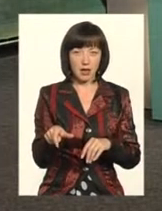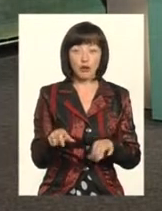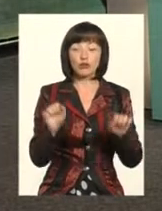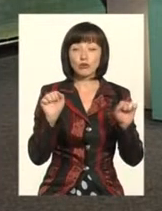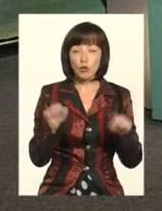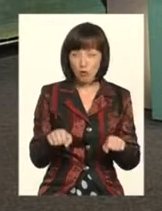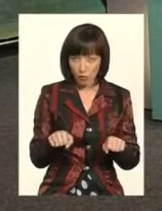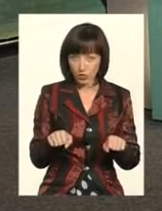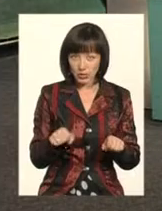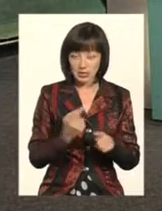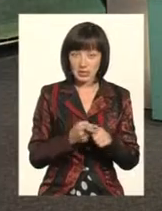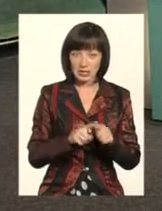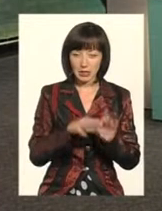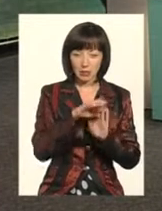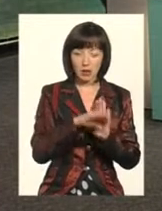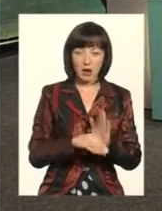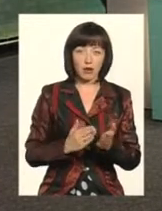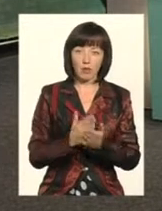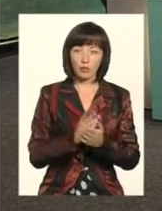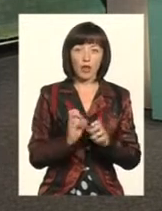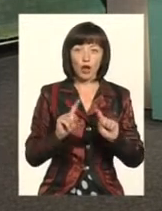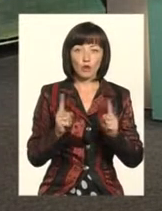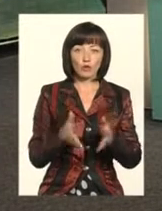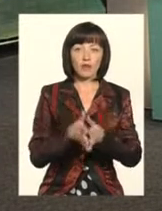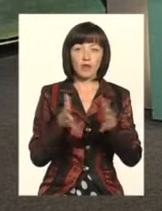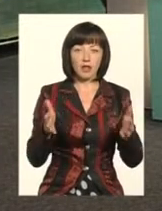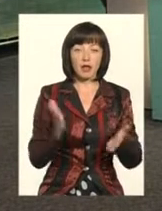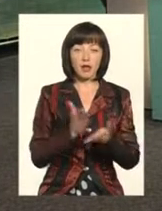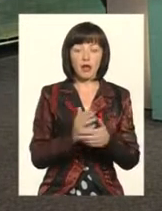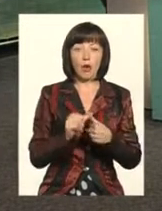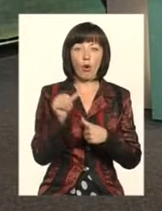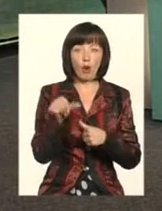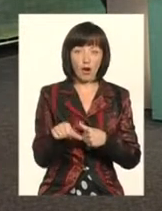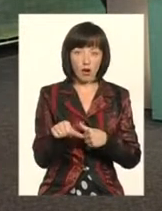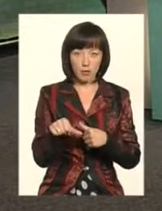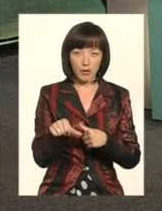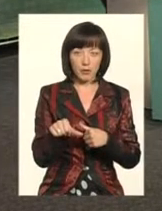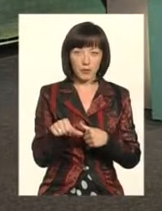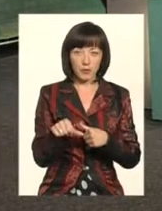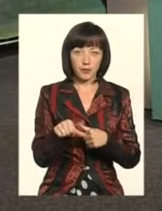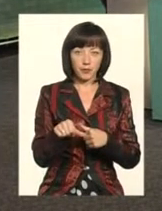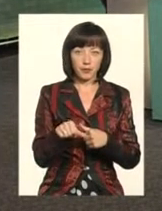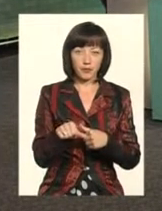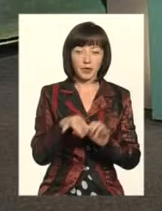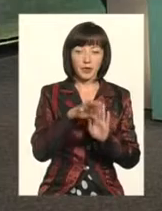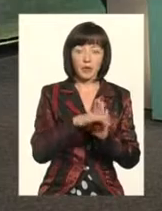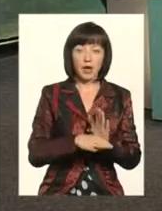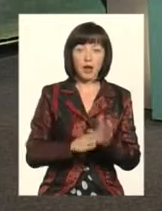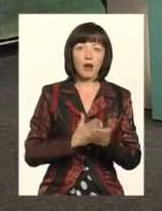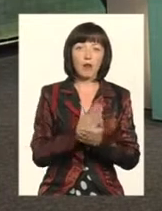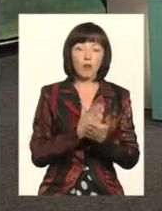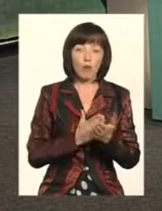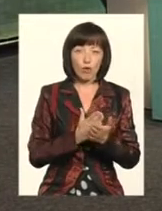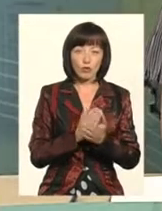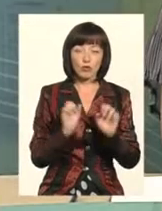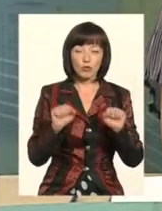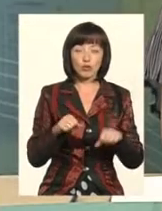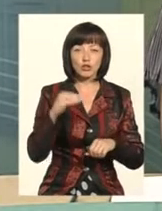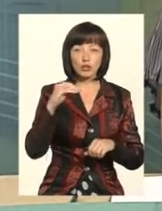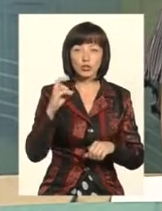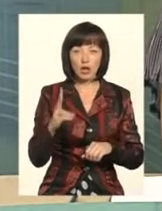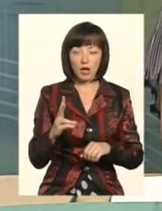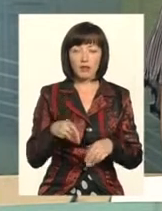платіжоспроможне, то цей перелік послуг не дуже великий, але є окремий, будемо казати, перелік послуг, які може ЖЕК надавати